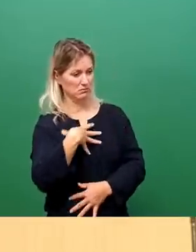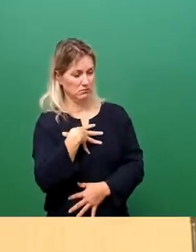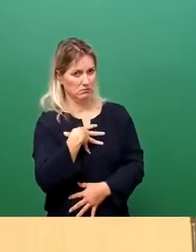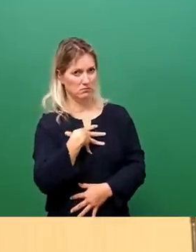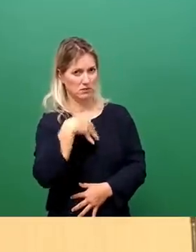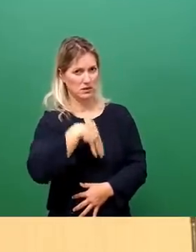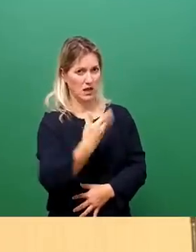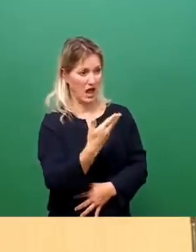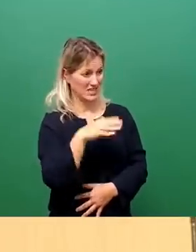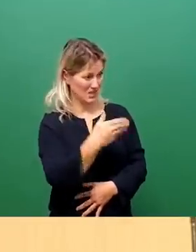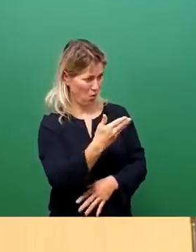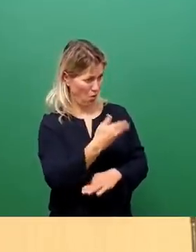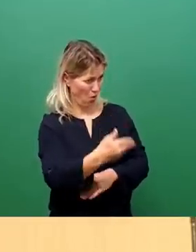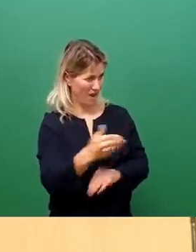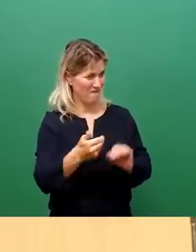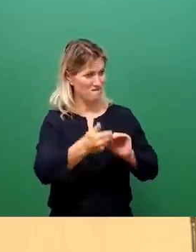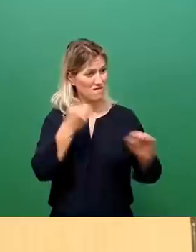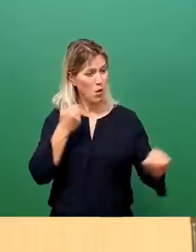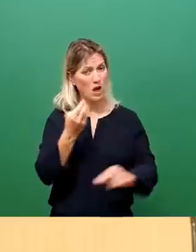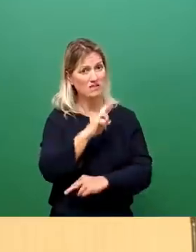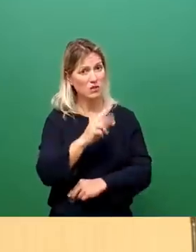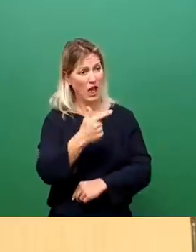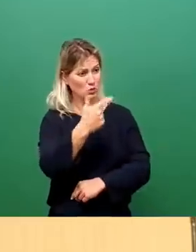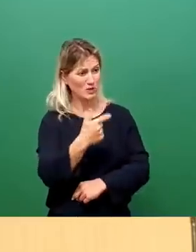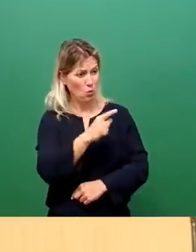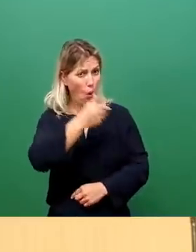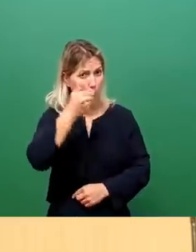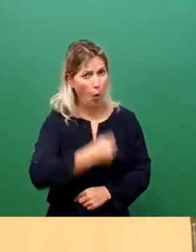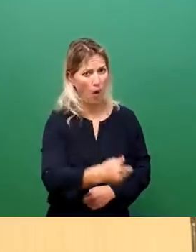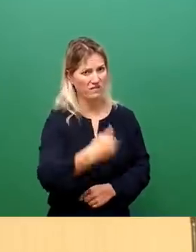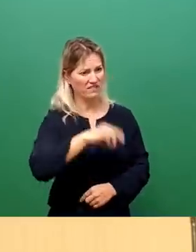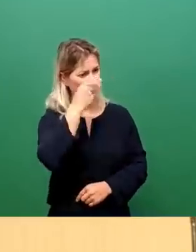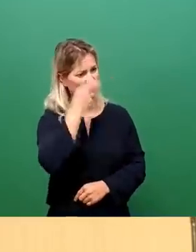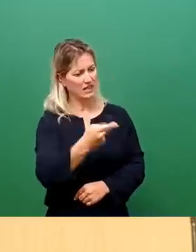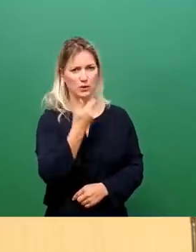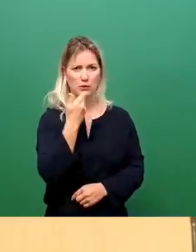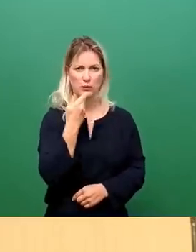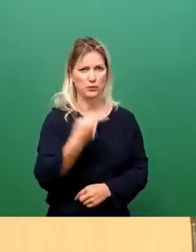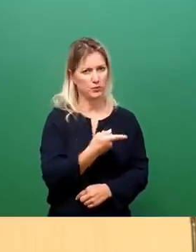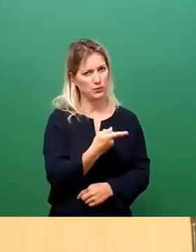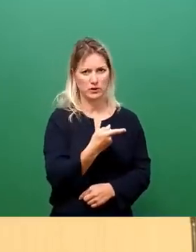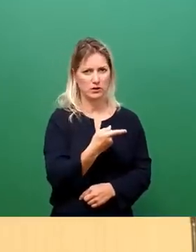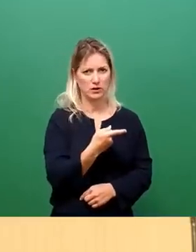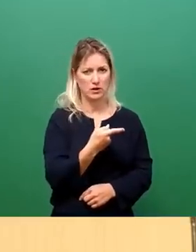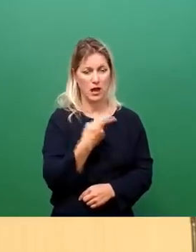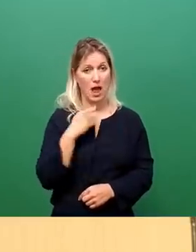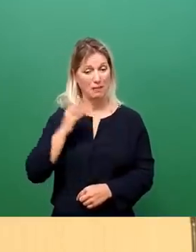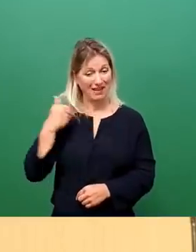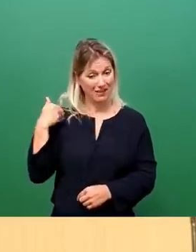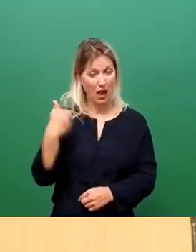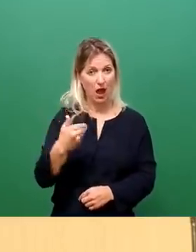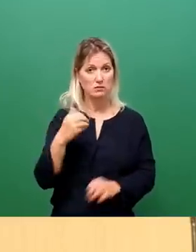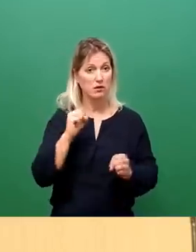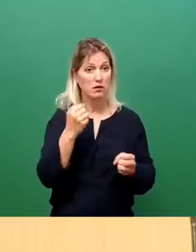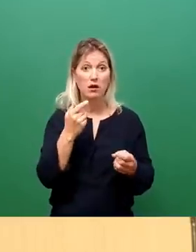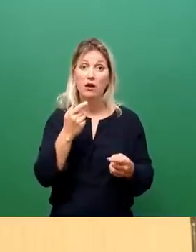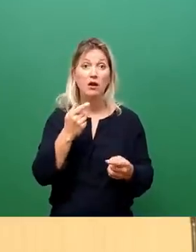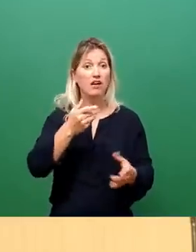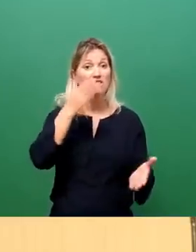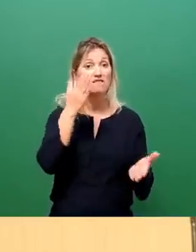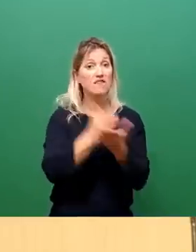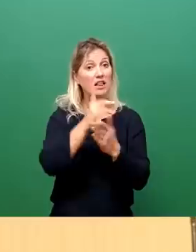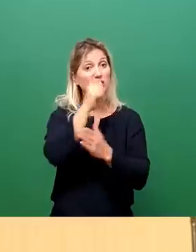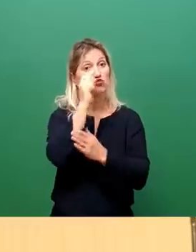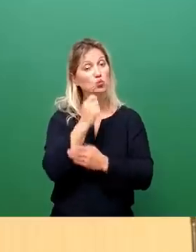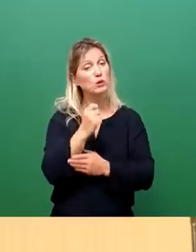vor 2021 nicht gesehen haben. Aufgrund der Dynamik der Ereignisse liegen noch nicht alle Erkenntnisse als fertige Studien vor.